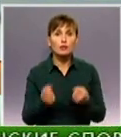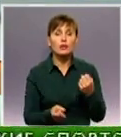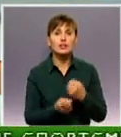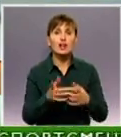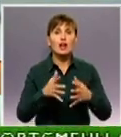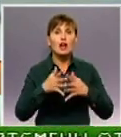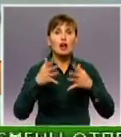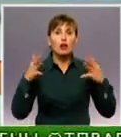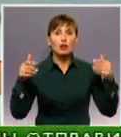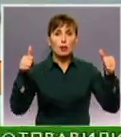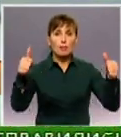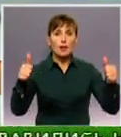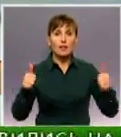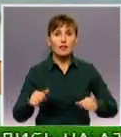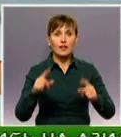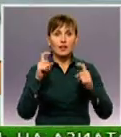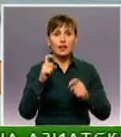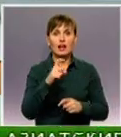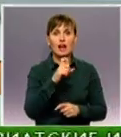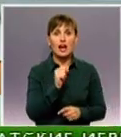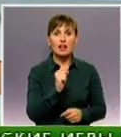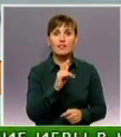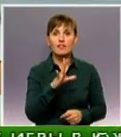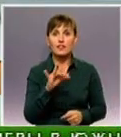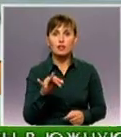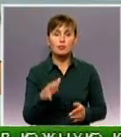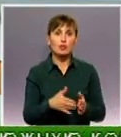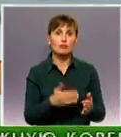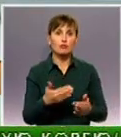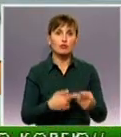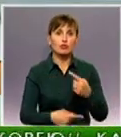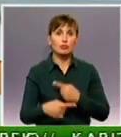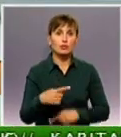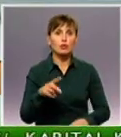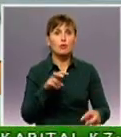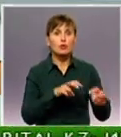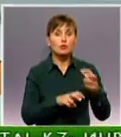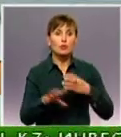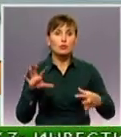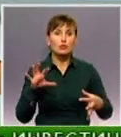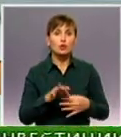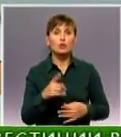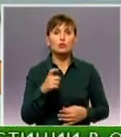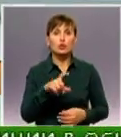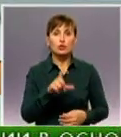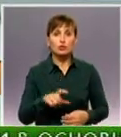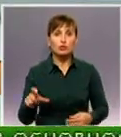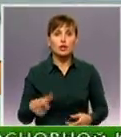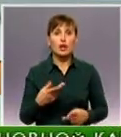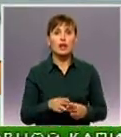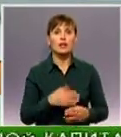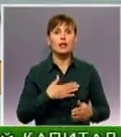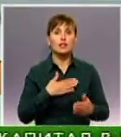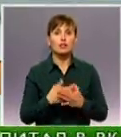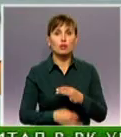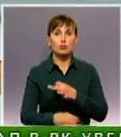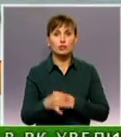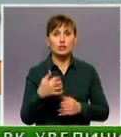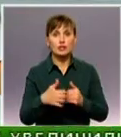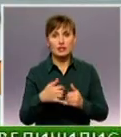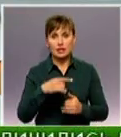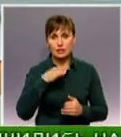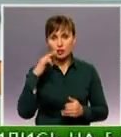Алмааты появился огромный баннер с фотографией Харви и призывом его вернуть к поискам подключились сотни горожан это активно